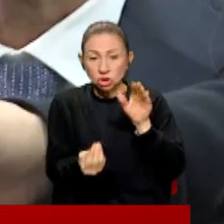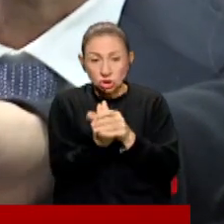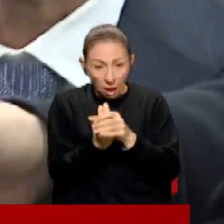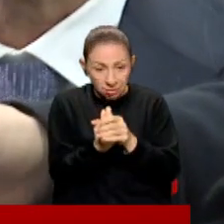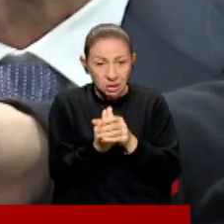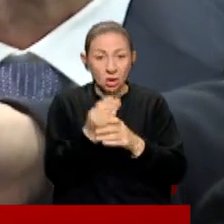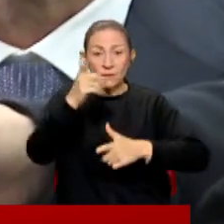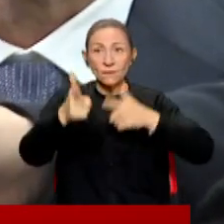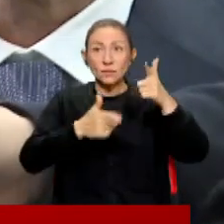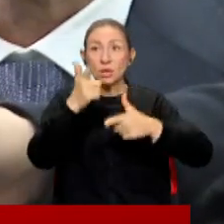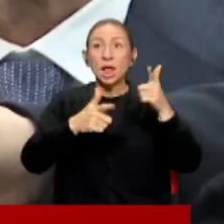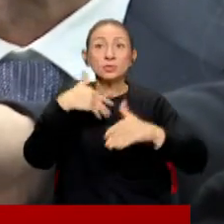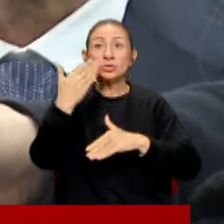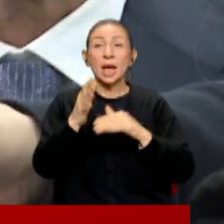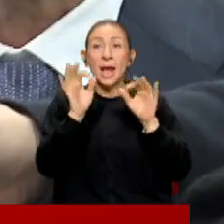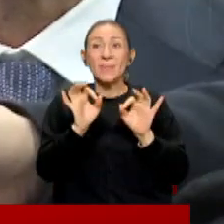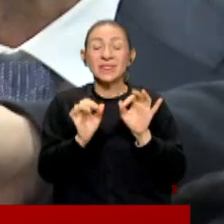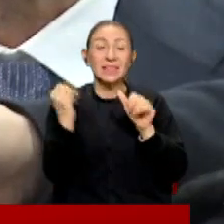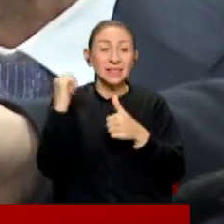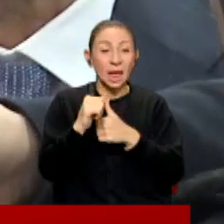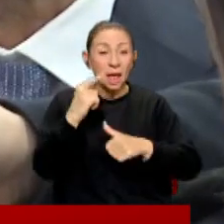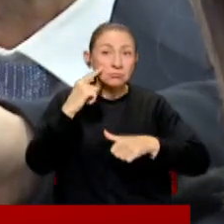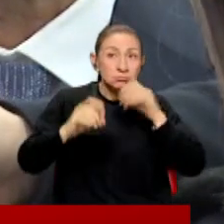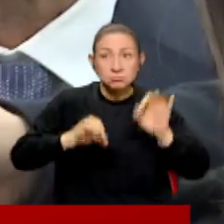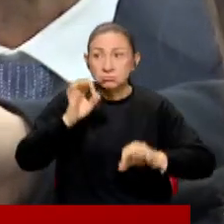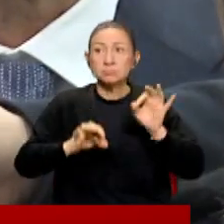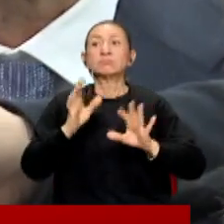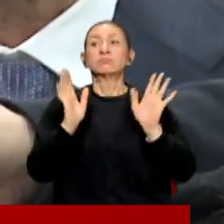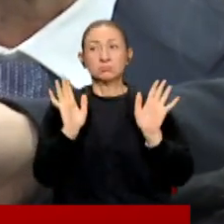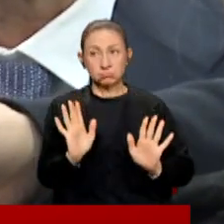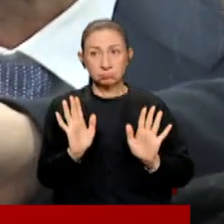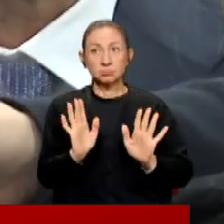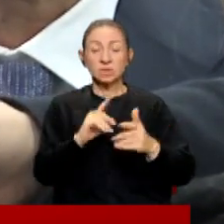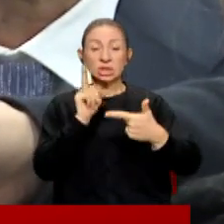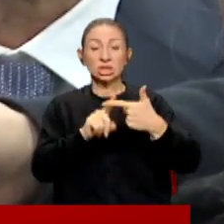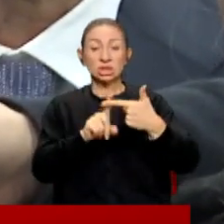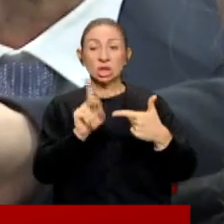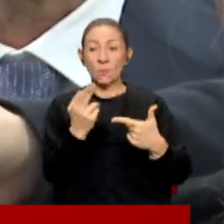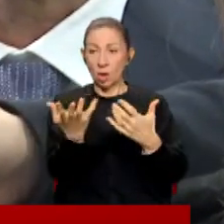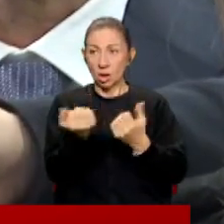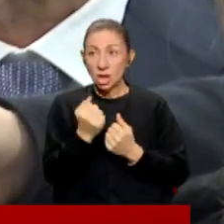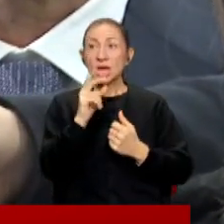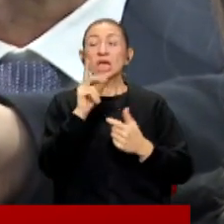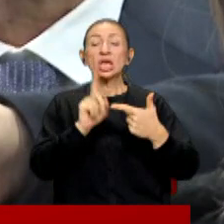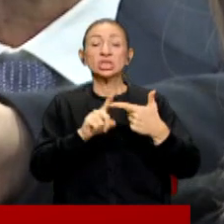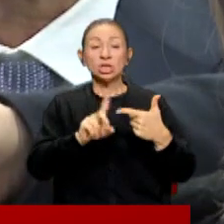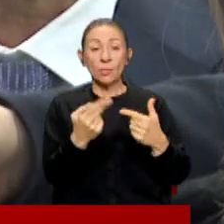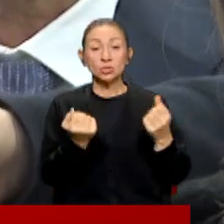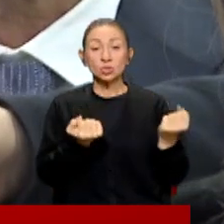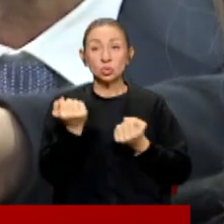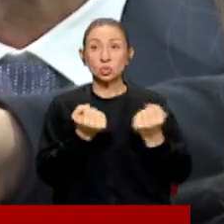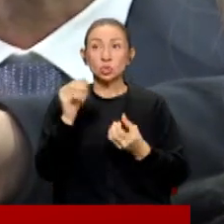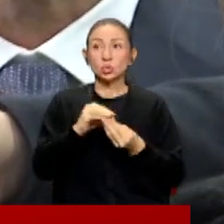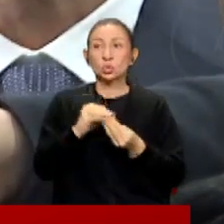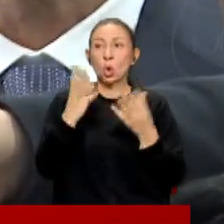çıkan görüntüler sonrasında hemen tekrar müdahale edildi ve ikinci rapor alındı. İkinci raporda sürücünün